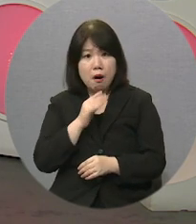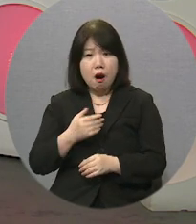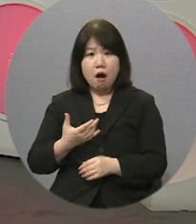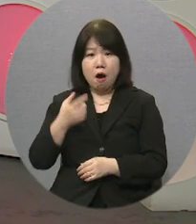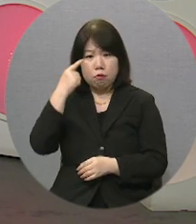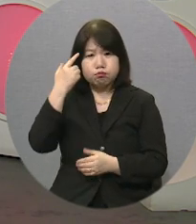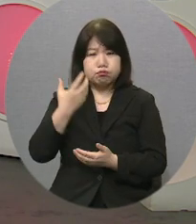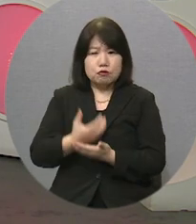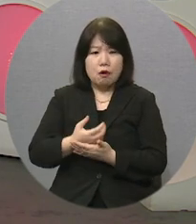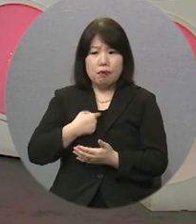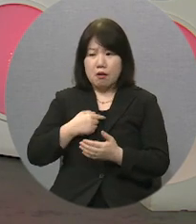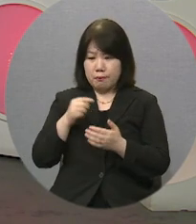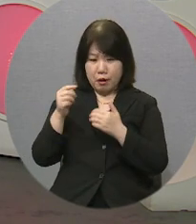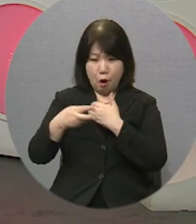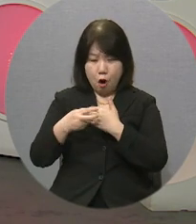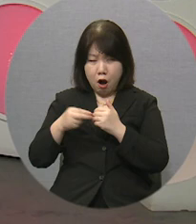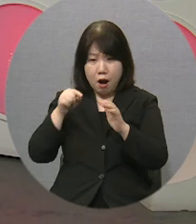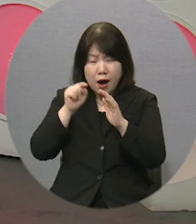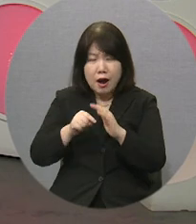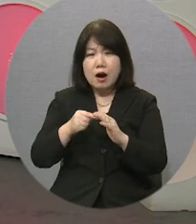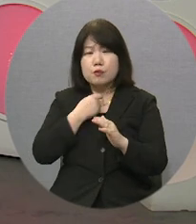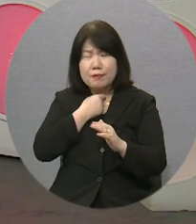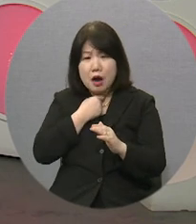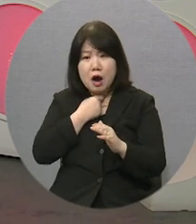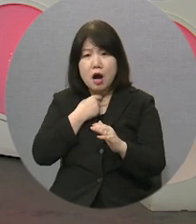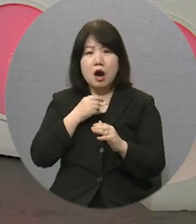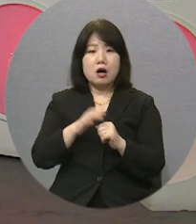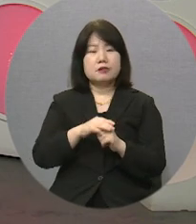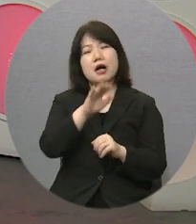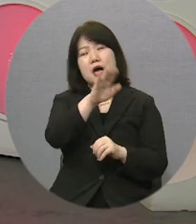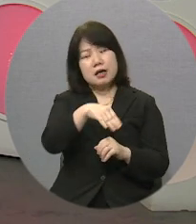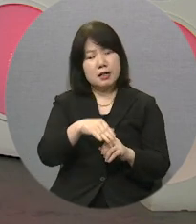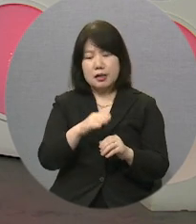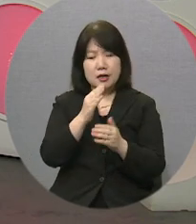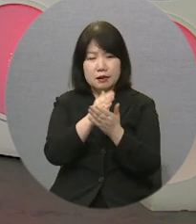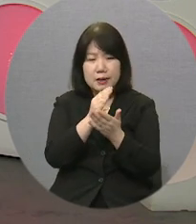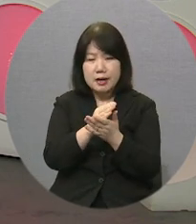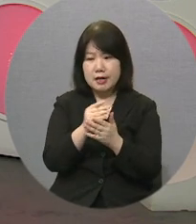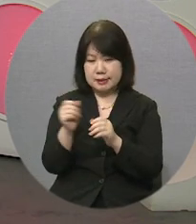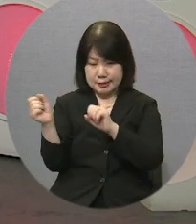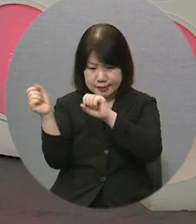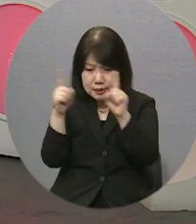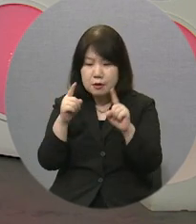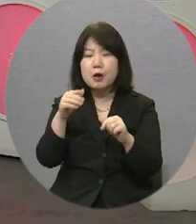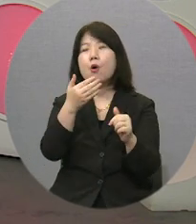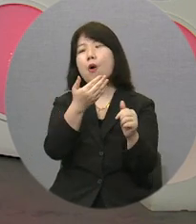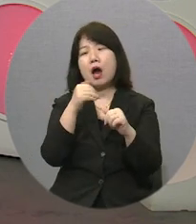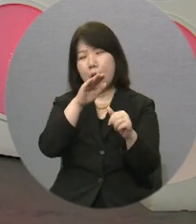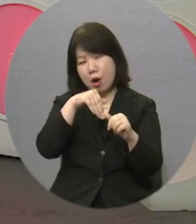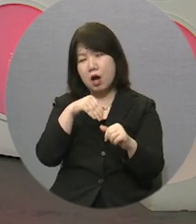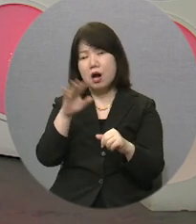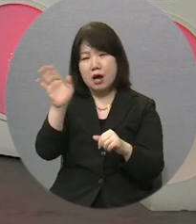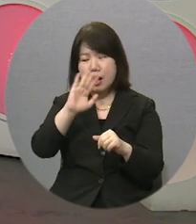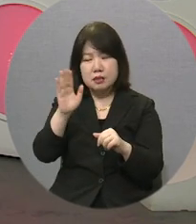당장 병원에 가겠다고 했지만 정신이 없으니 호전되며 오라는 답만